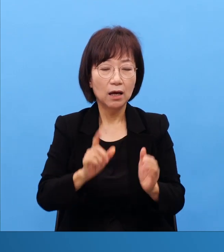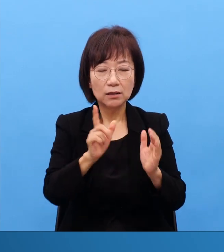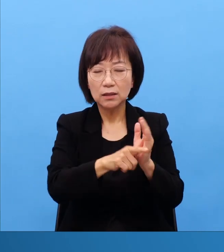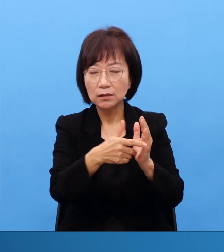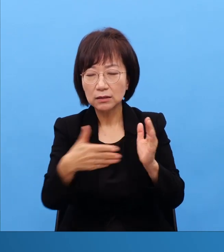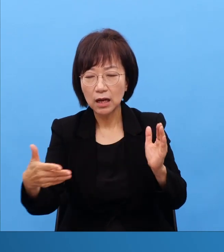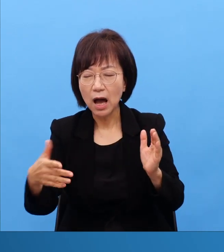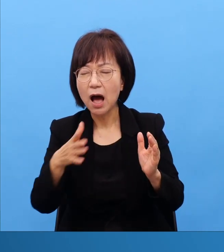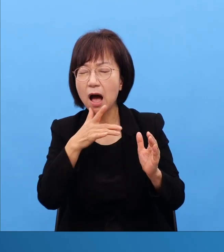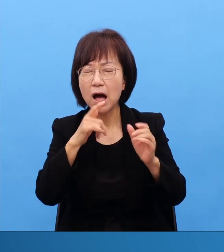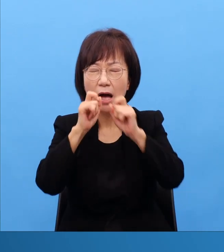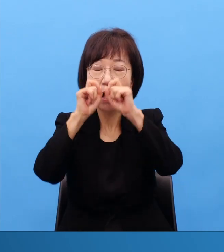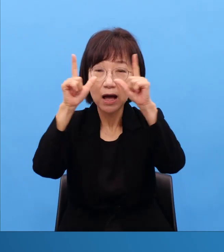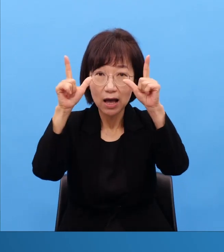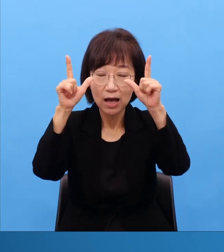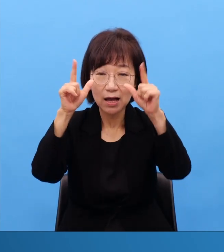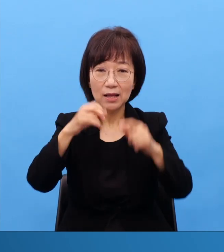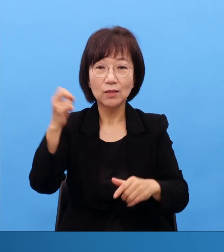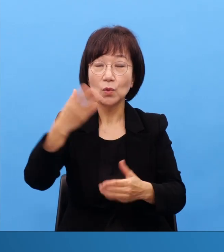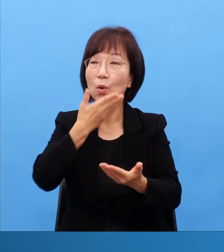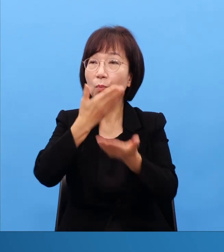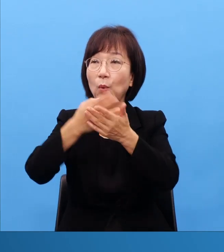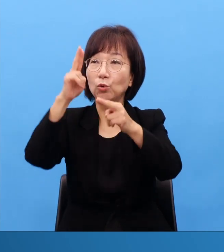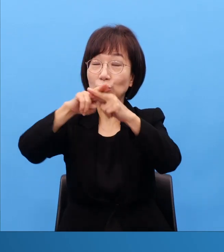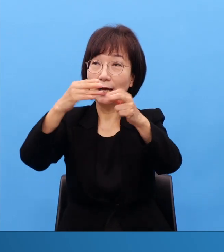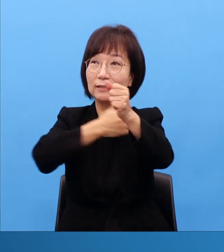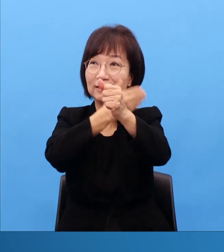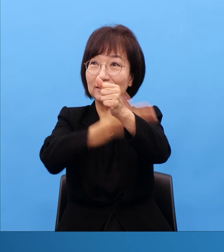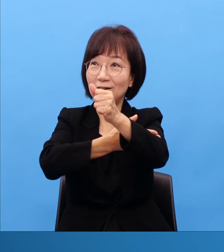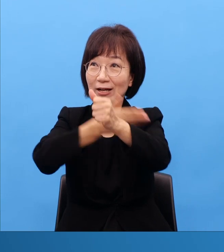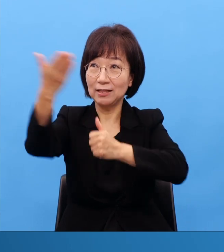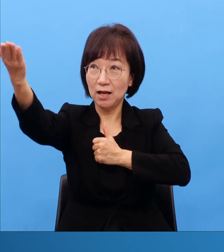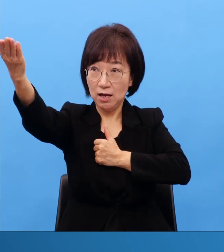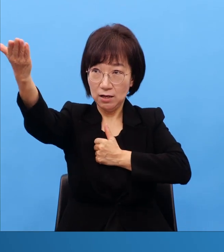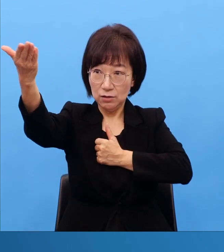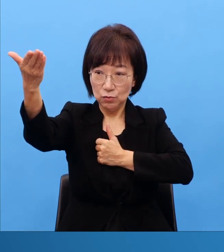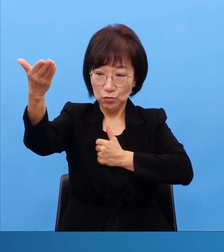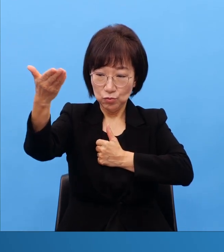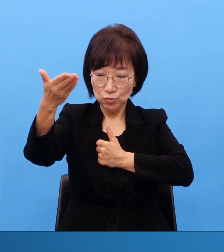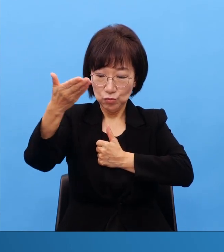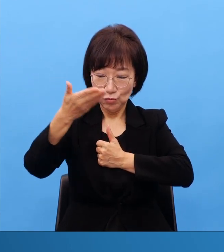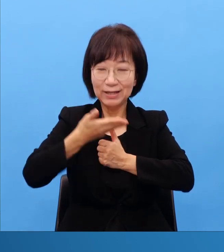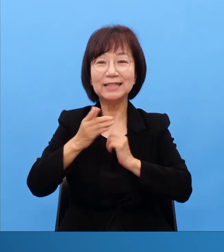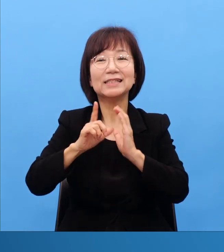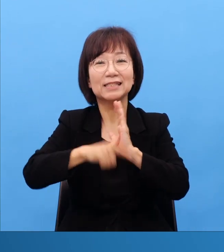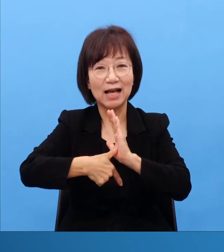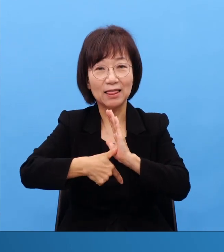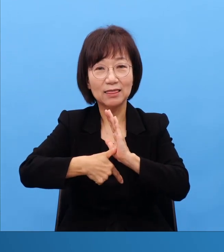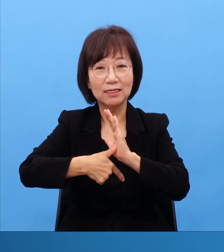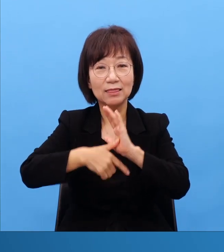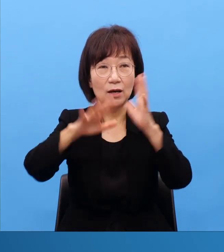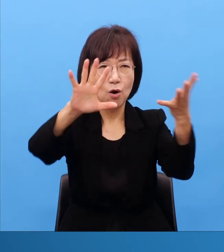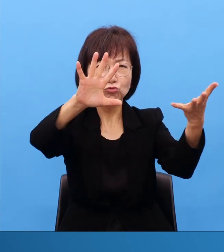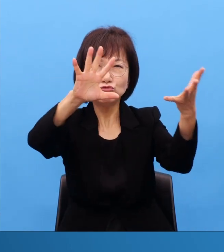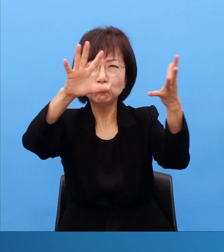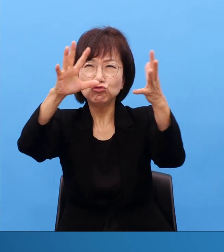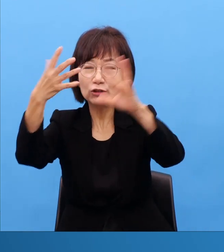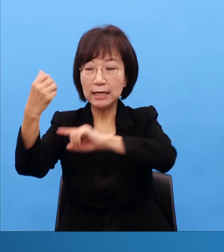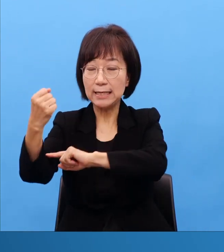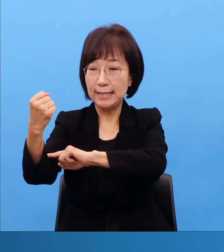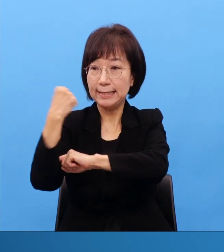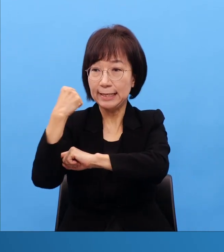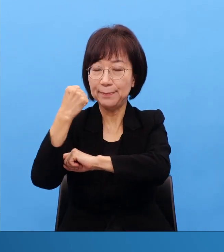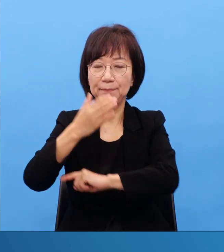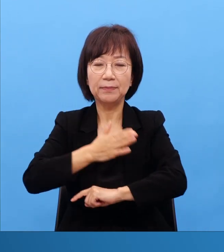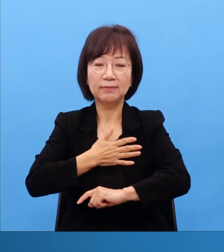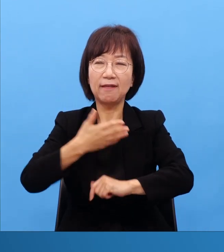this out much 보좌의 later. 보좌의 능력이 내게 임하는 거예요. A time for the power of the throne to come upon me. 이 우주의 힘이 내게 돌아오는 거예요. The